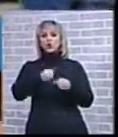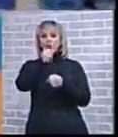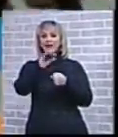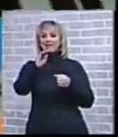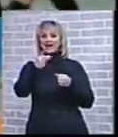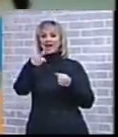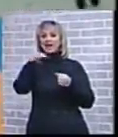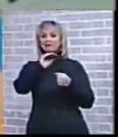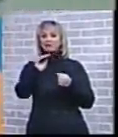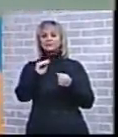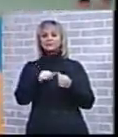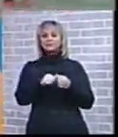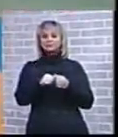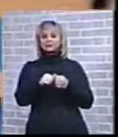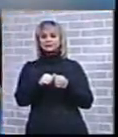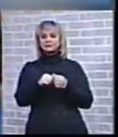ЕГФ.